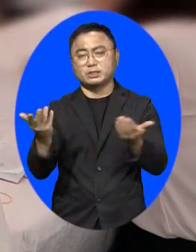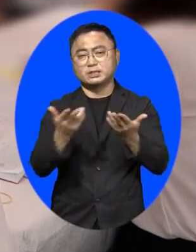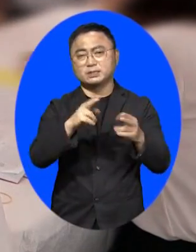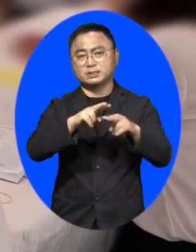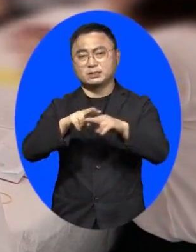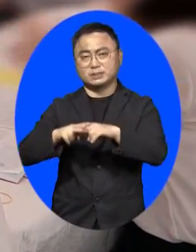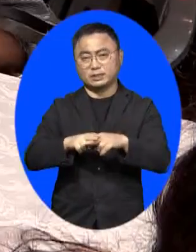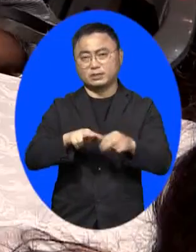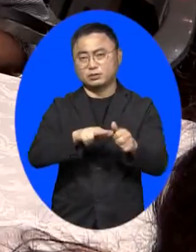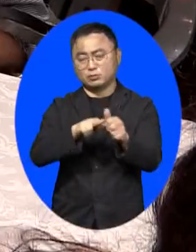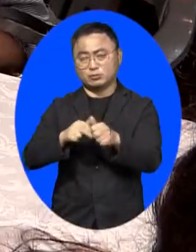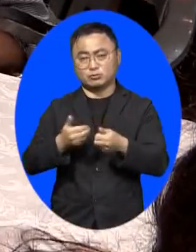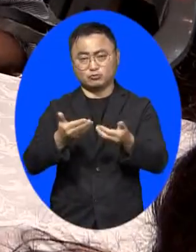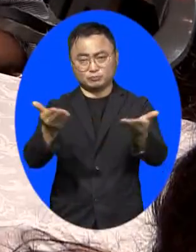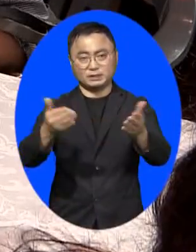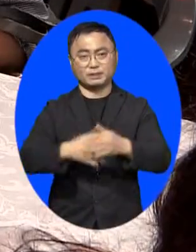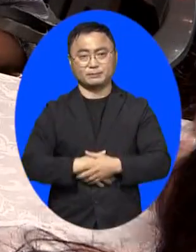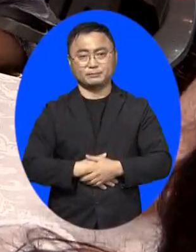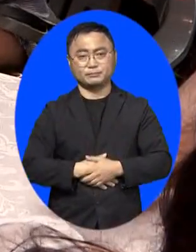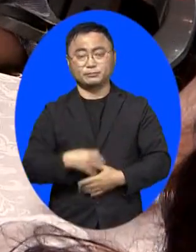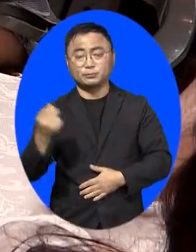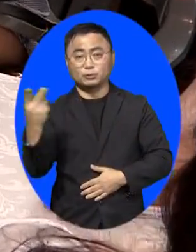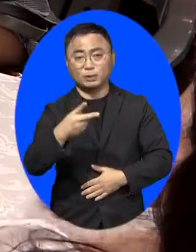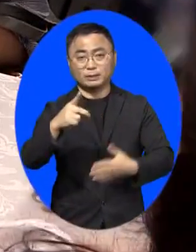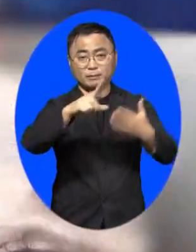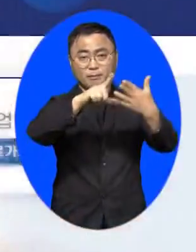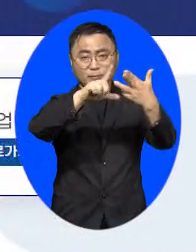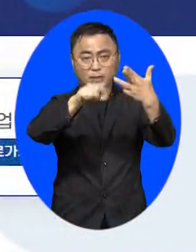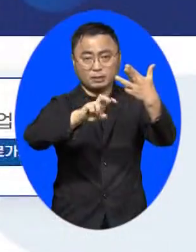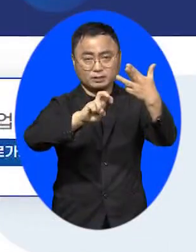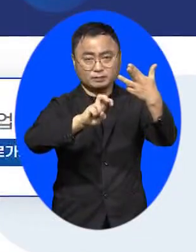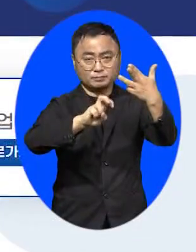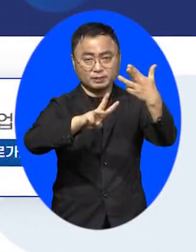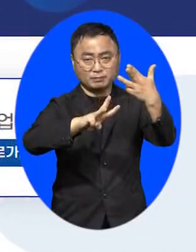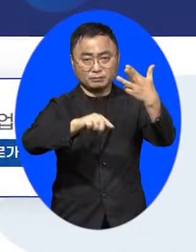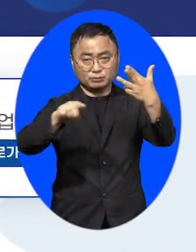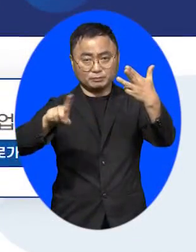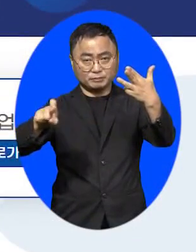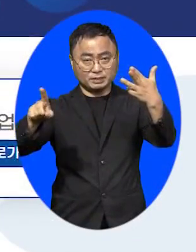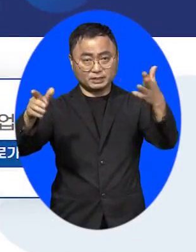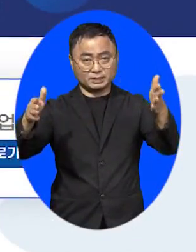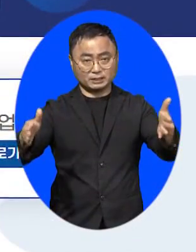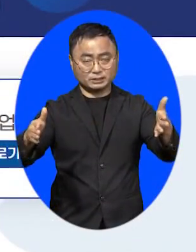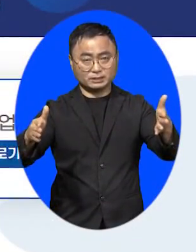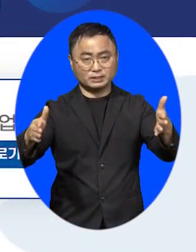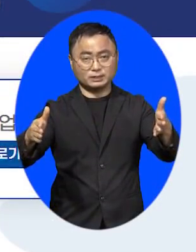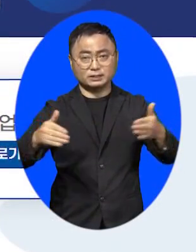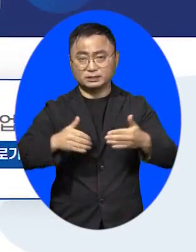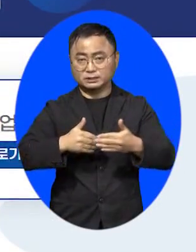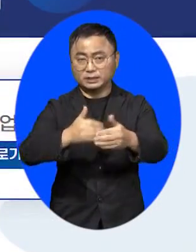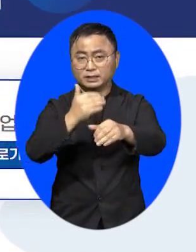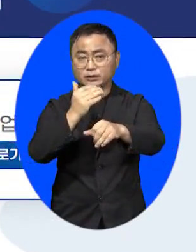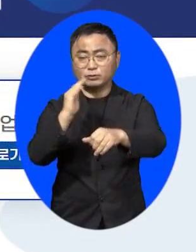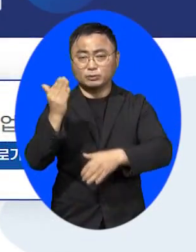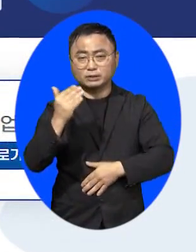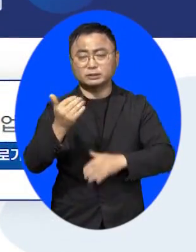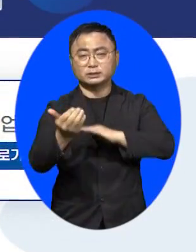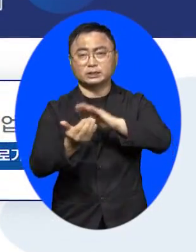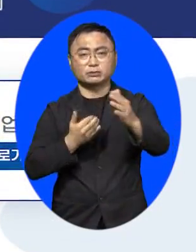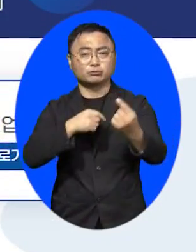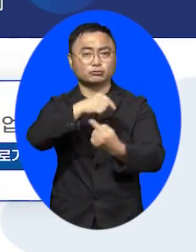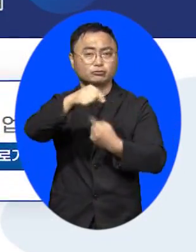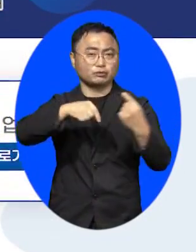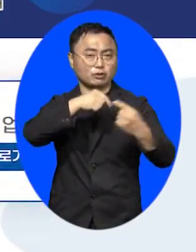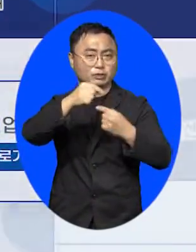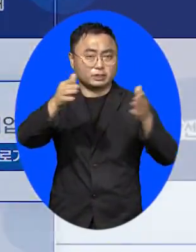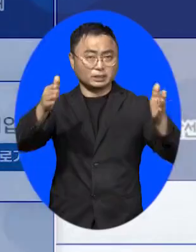일자리 정보가 제공됩니다 또한 8월 23일부터 31일까지 9일간 진행되는 사전 운영